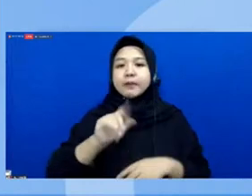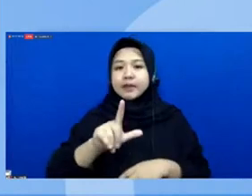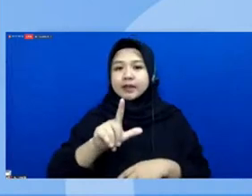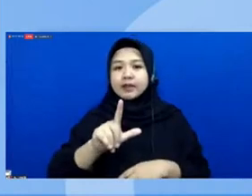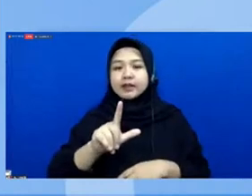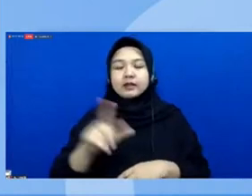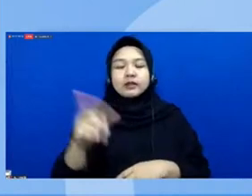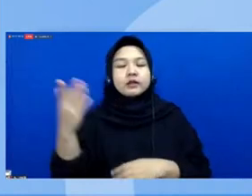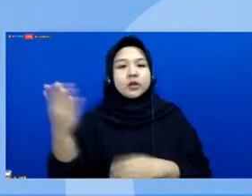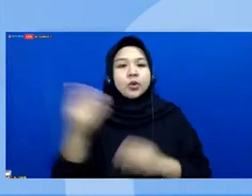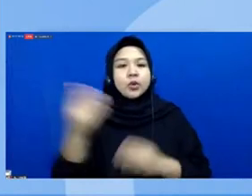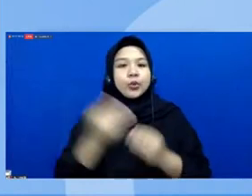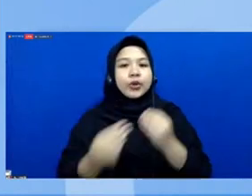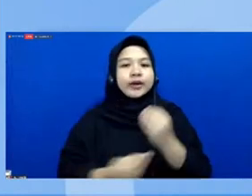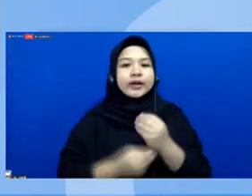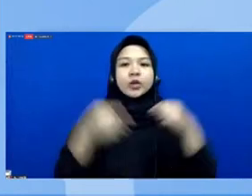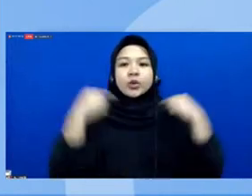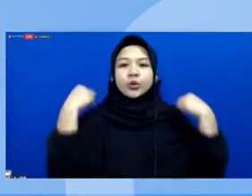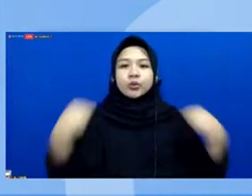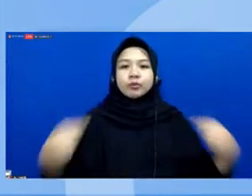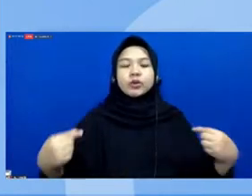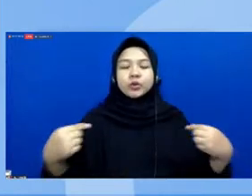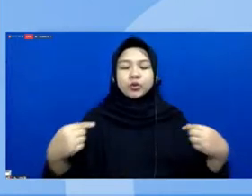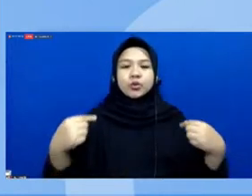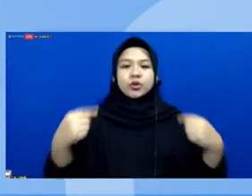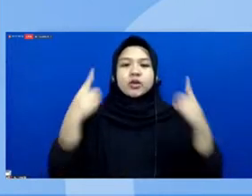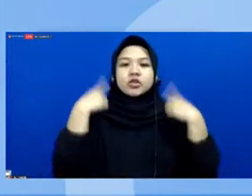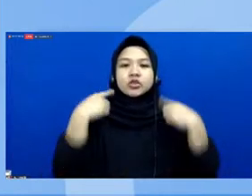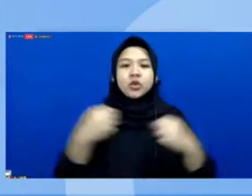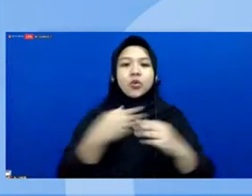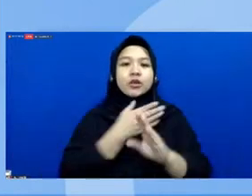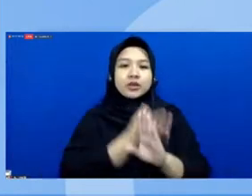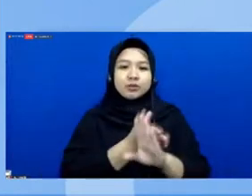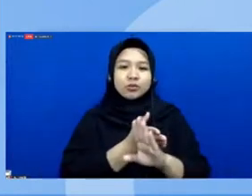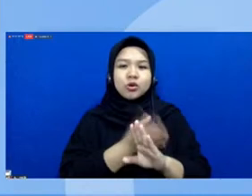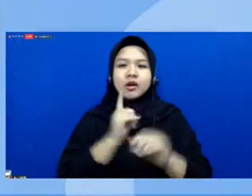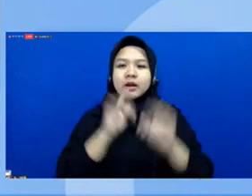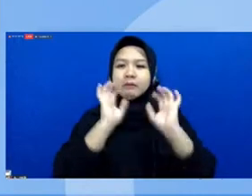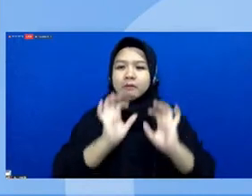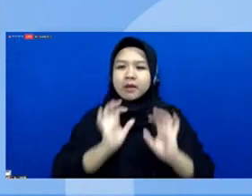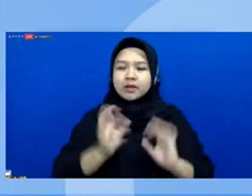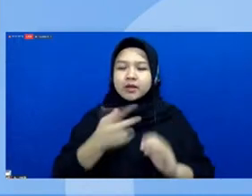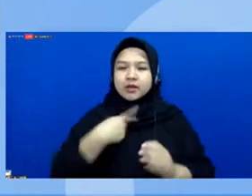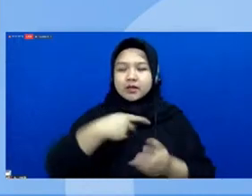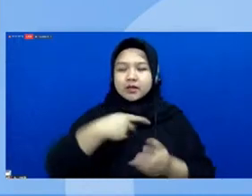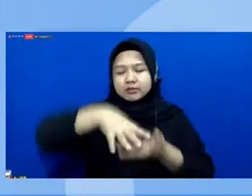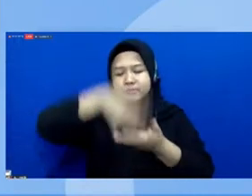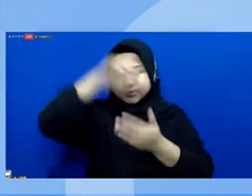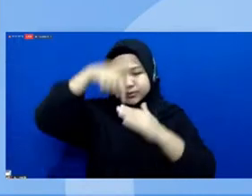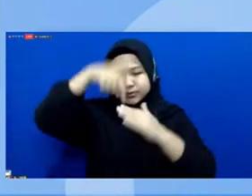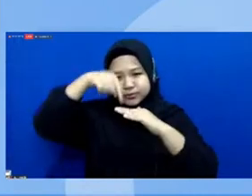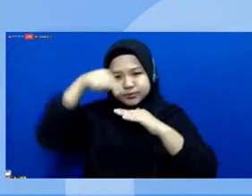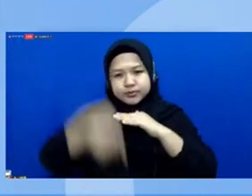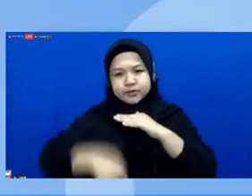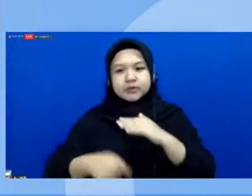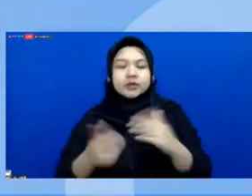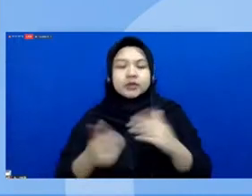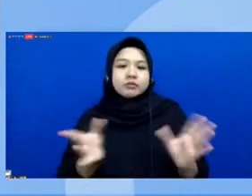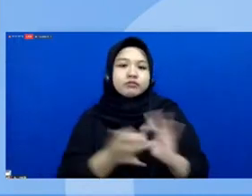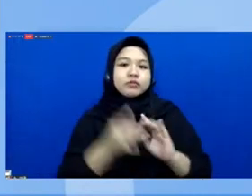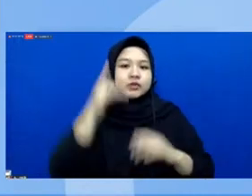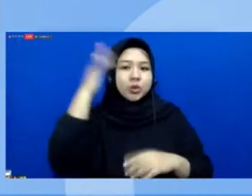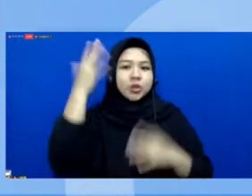selaku Wakil Gubernur untuk Provinsi Jawa Timur. Ada banyak hal yang kita bisa gali, khususnya tadi kita kaitkan ya dengan teori yang sudah disampaikan